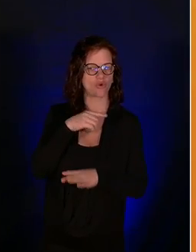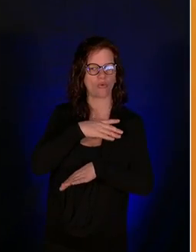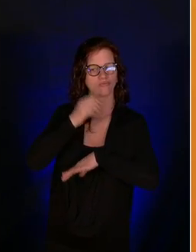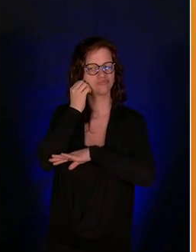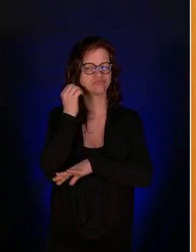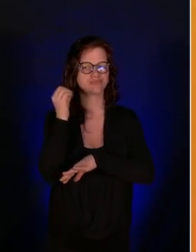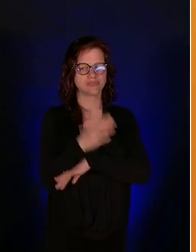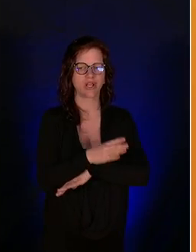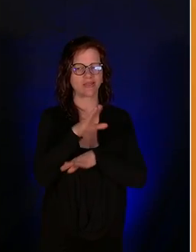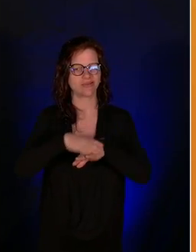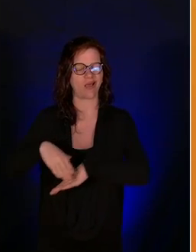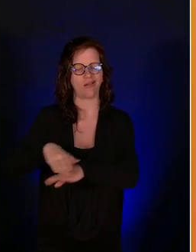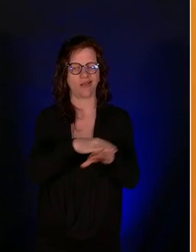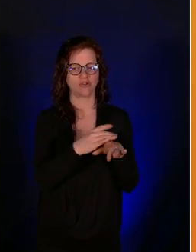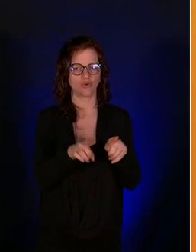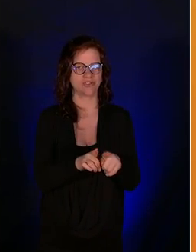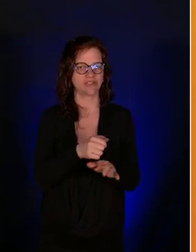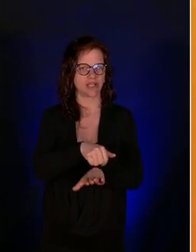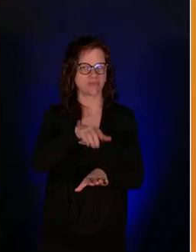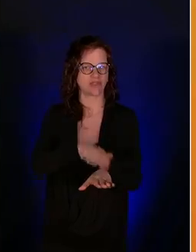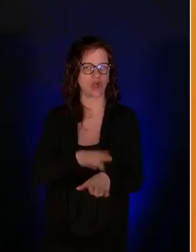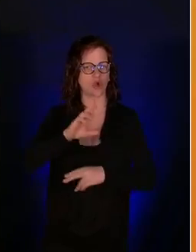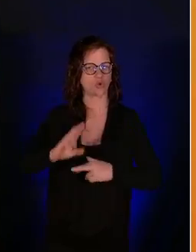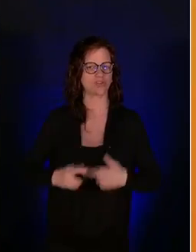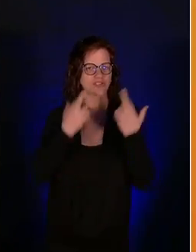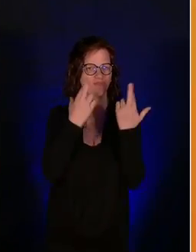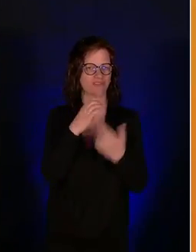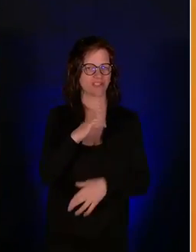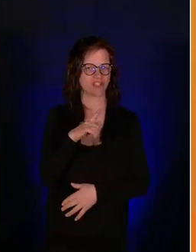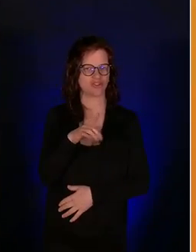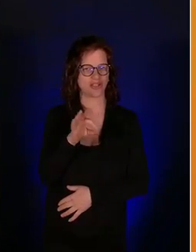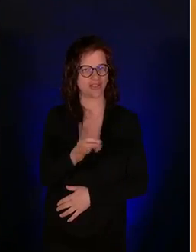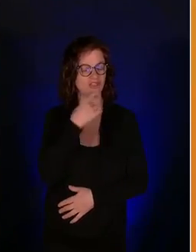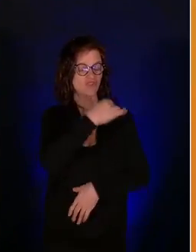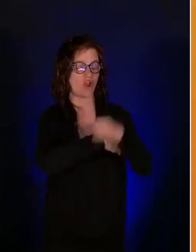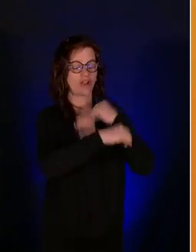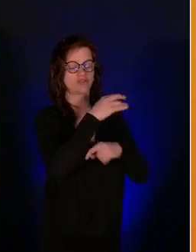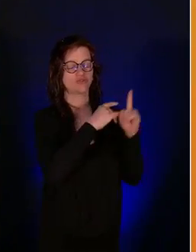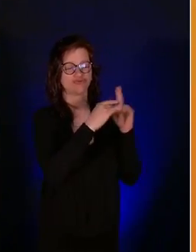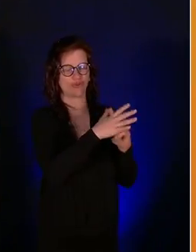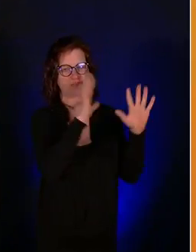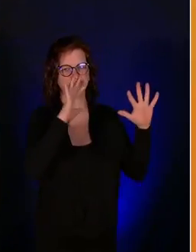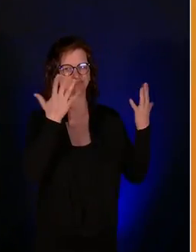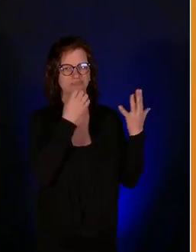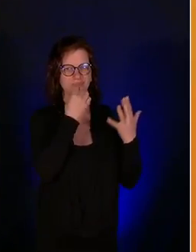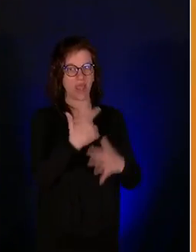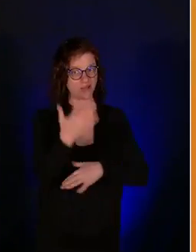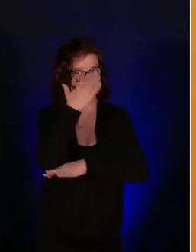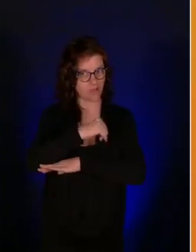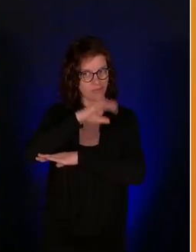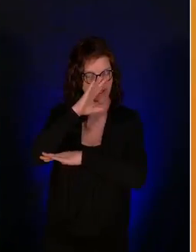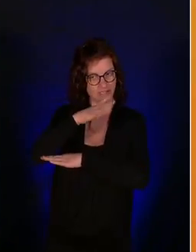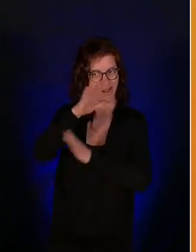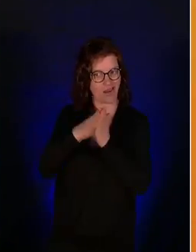inspecteur URSSAF CGT. Voilà. Les orgas sociaux l'applaudissent, c'est très bien, qui va dédicacer son livre cet après-midi sur le stand de